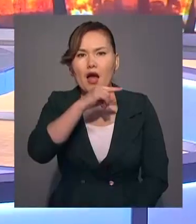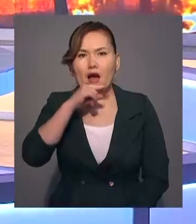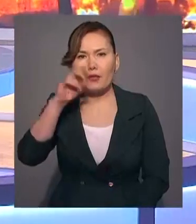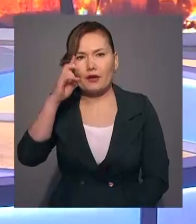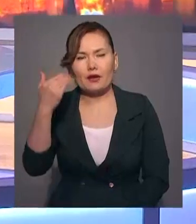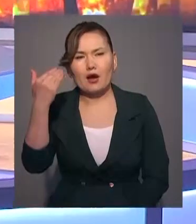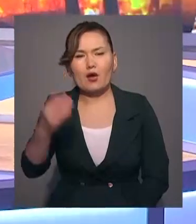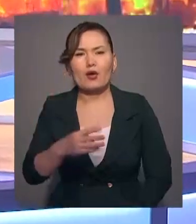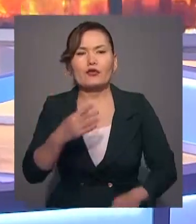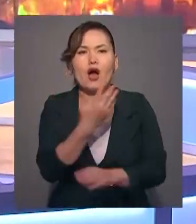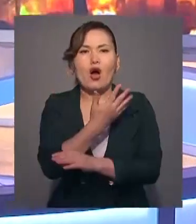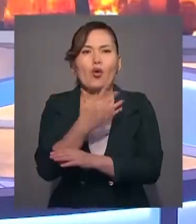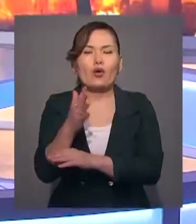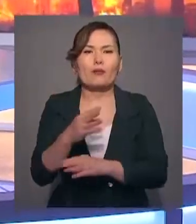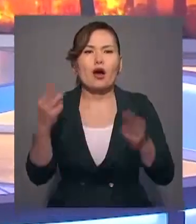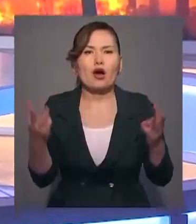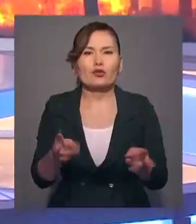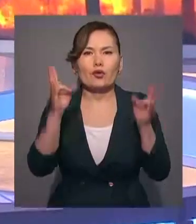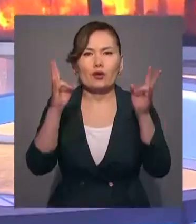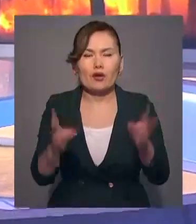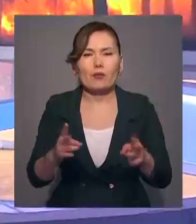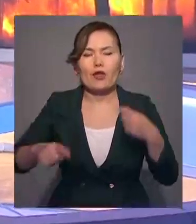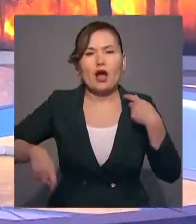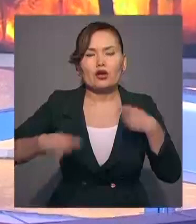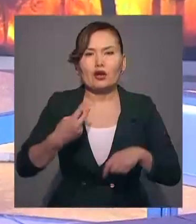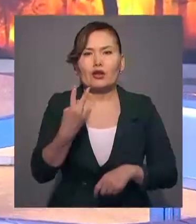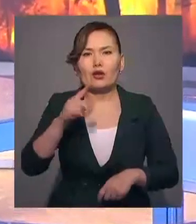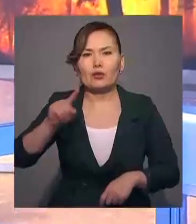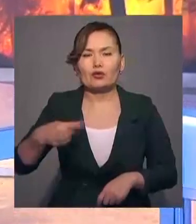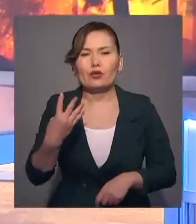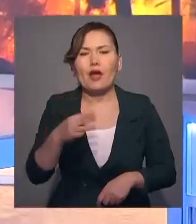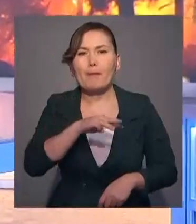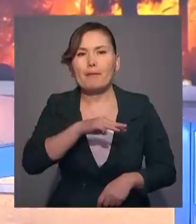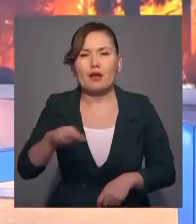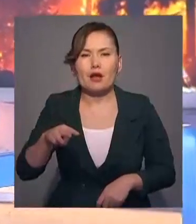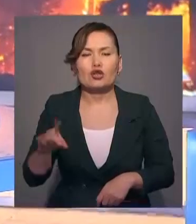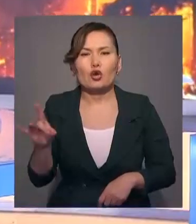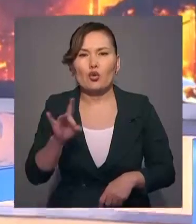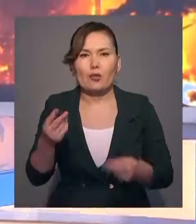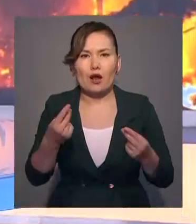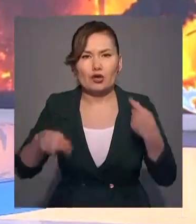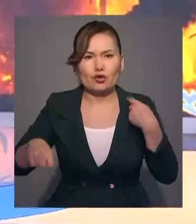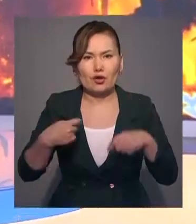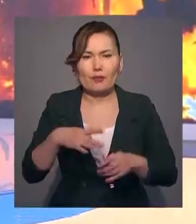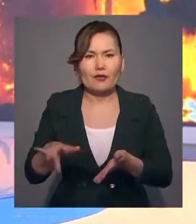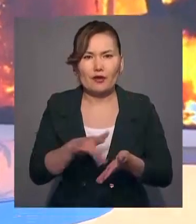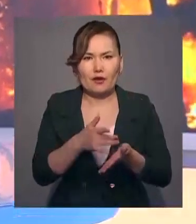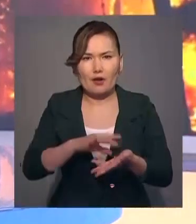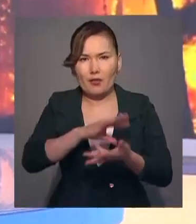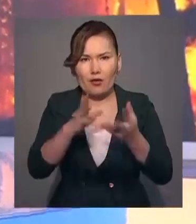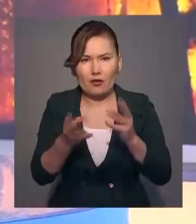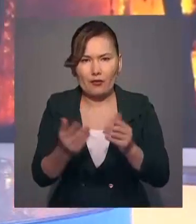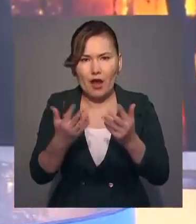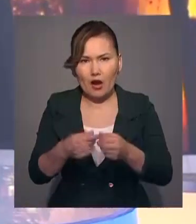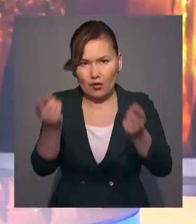Ресейдегі орман өртінің шығыны 2.4 миллиард рубль. Бұл туралы есеп палатасы қызметкерлері хабарлап отыр. Ведомствоның